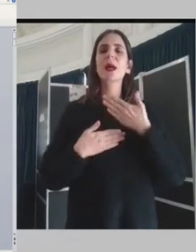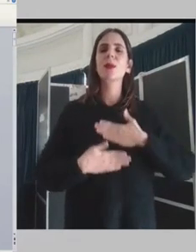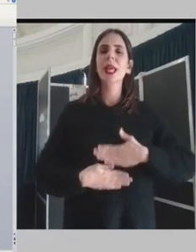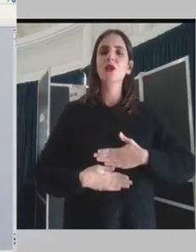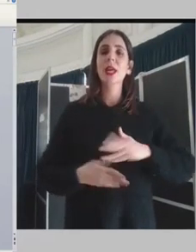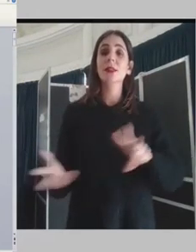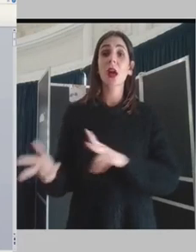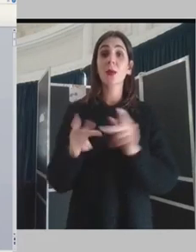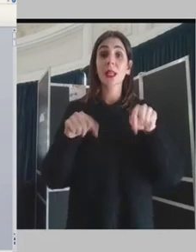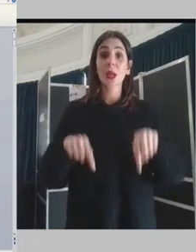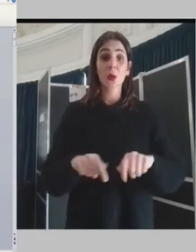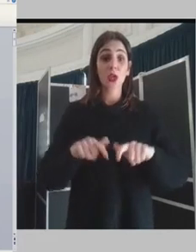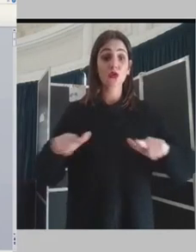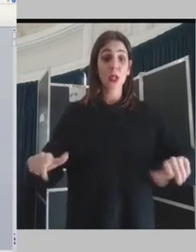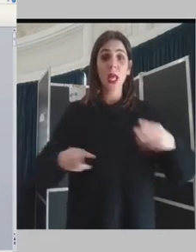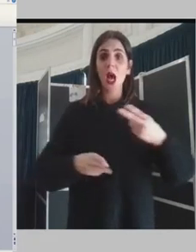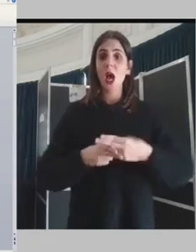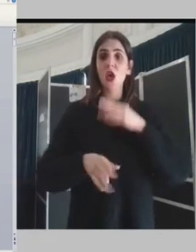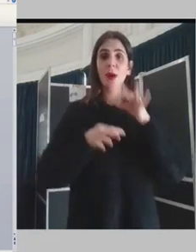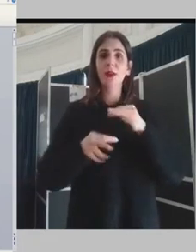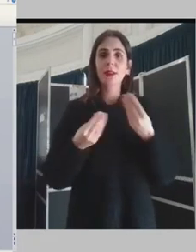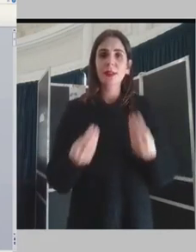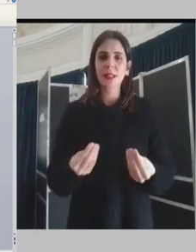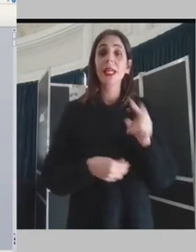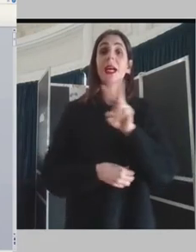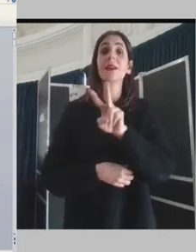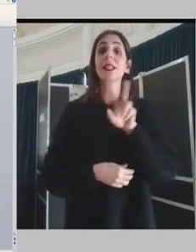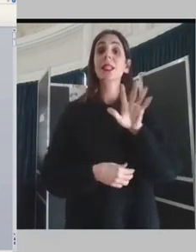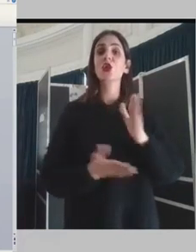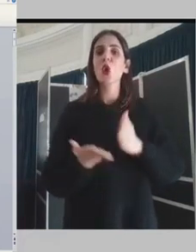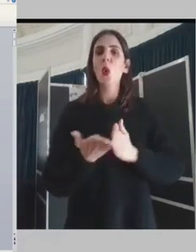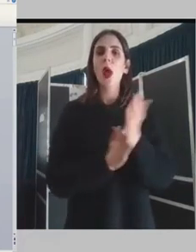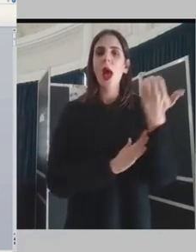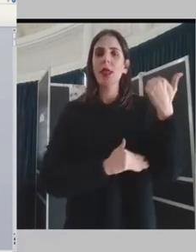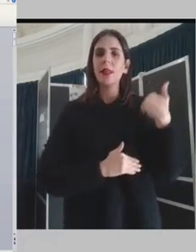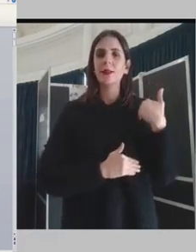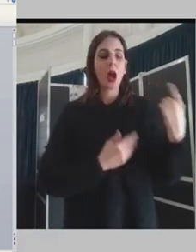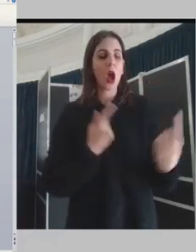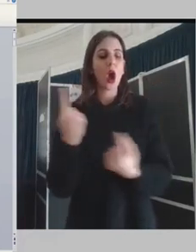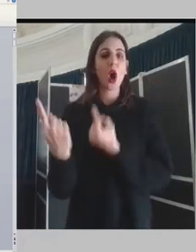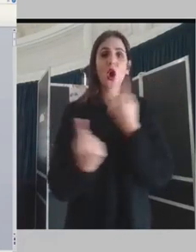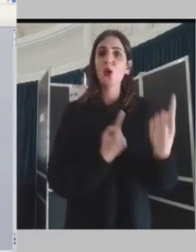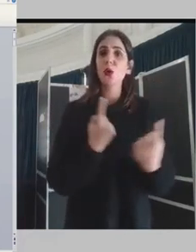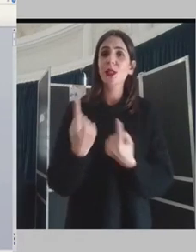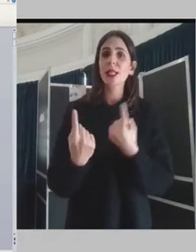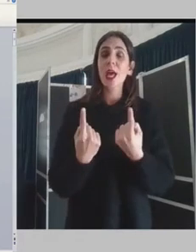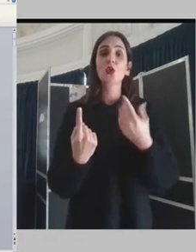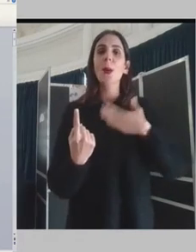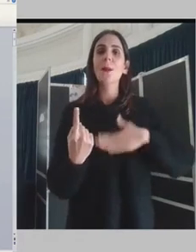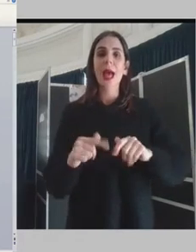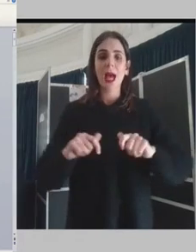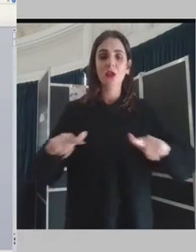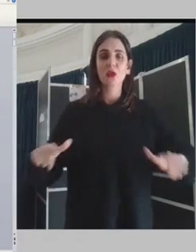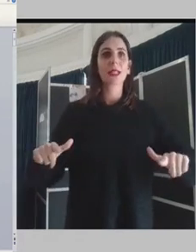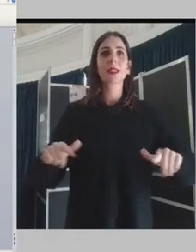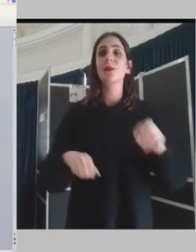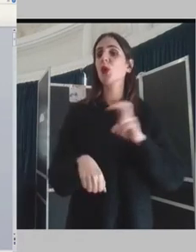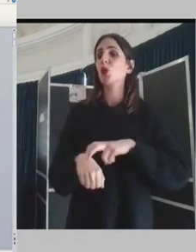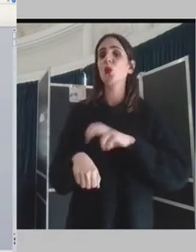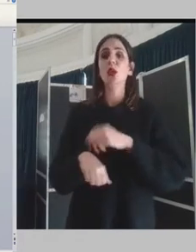calare una realtà nata 25 anni fa in un contesto attuale dove è molto più semplice riuscire a. Dottoressa,